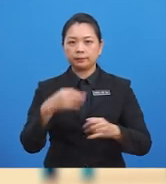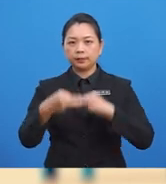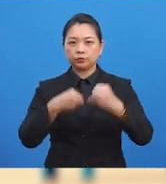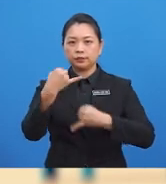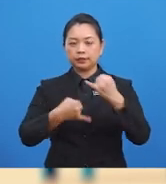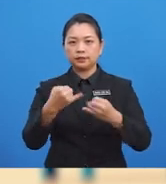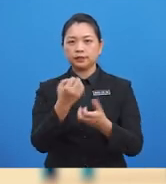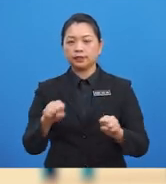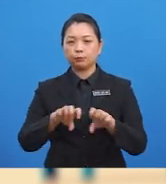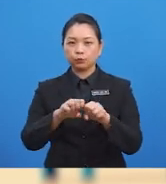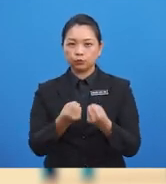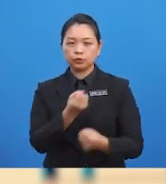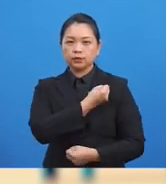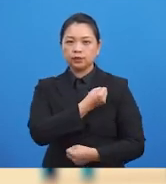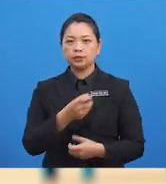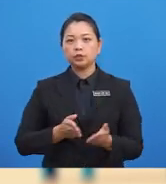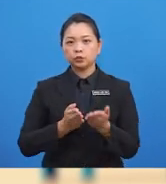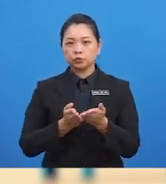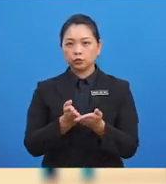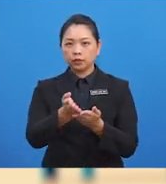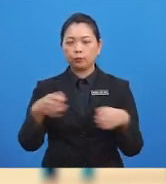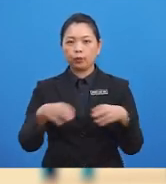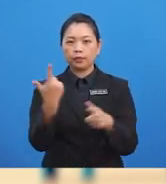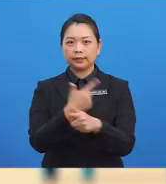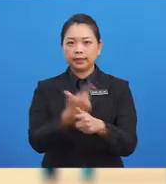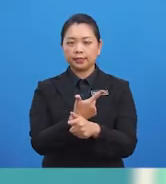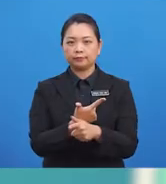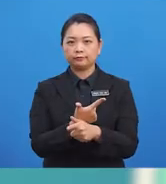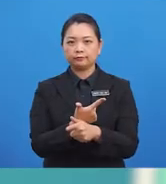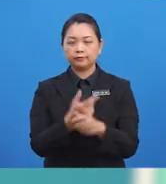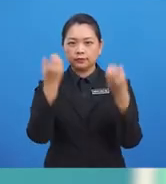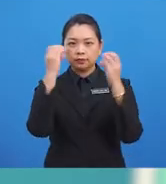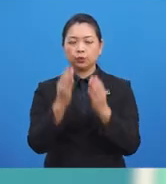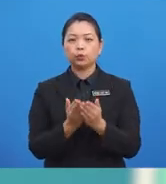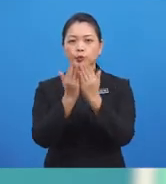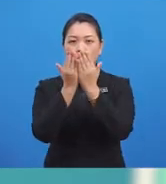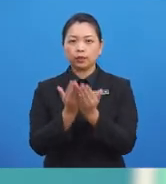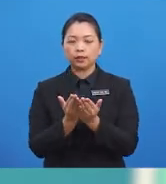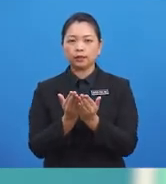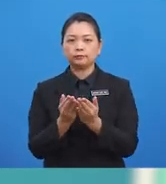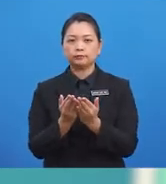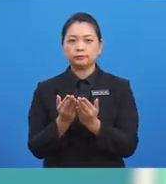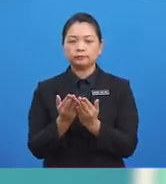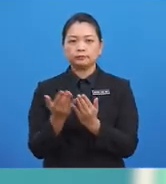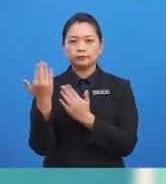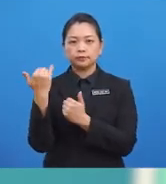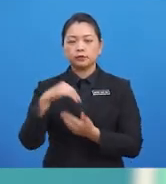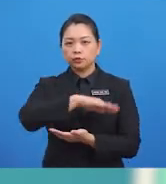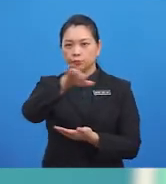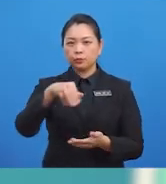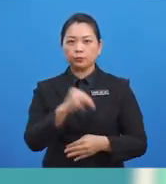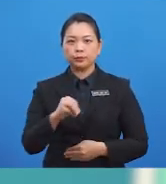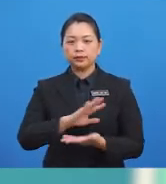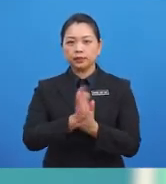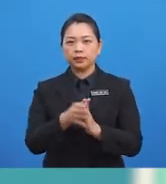jaya, jangan putus asa dan teruskan membuat latihan. Saya doakan semoga semua